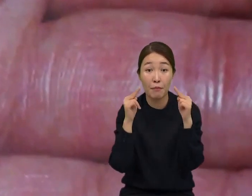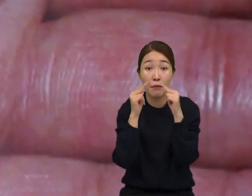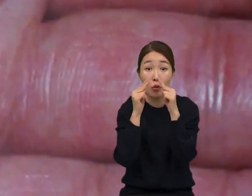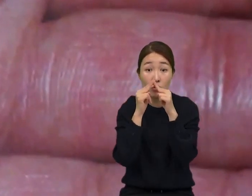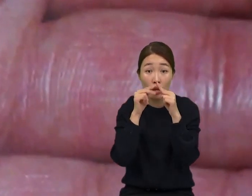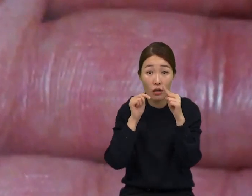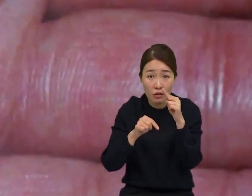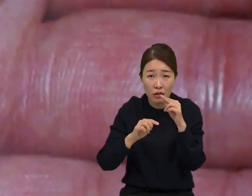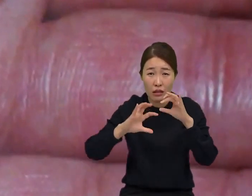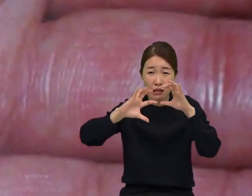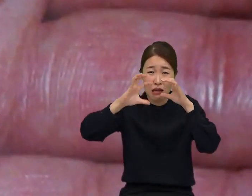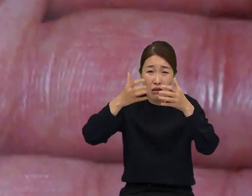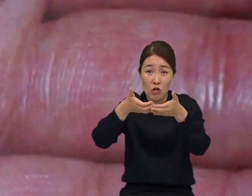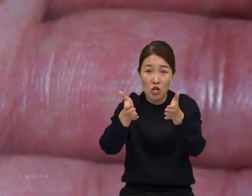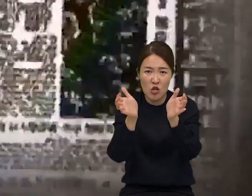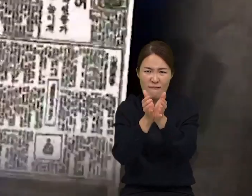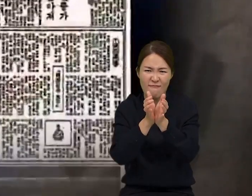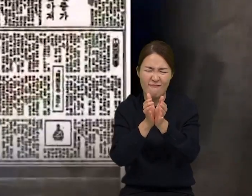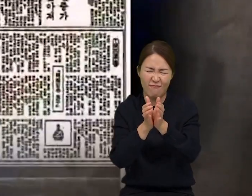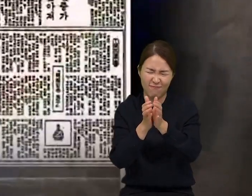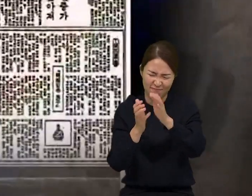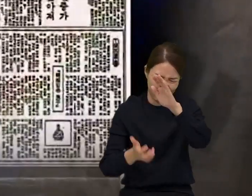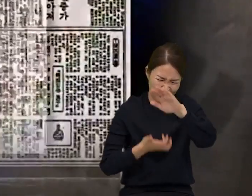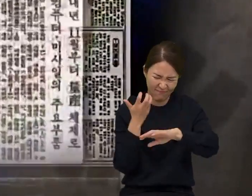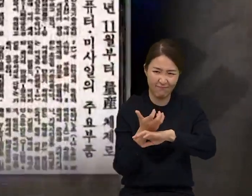그룹의 격전장이 됐다.